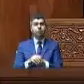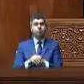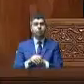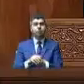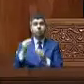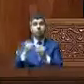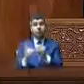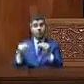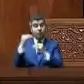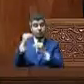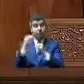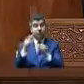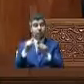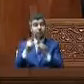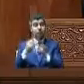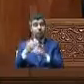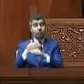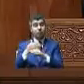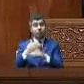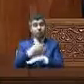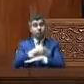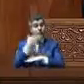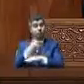وقد ارتفعت الواردات خلال